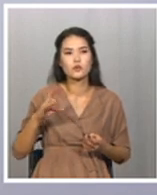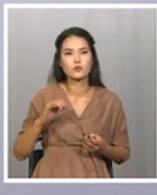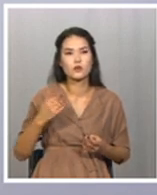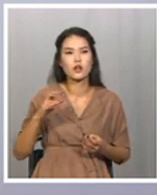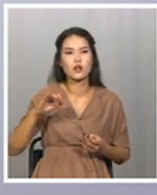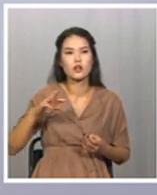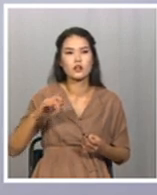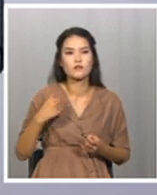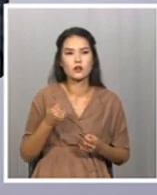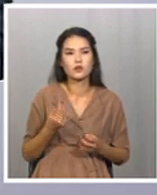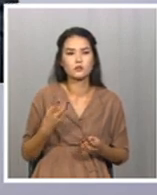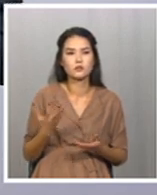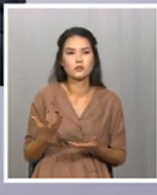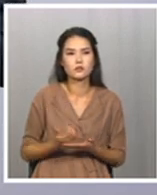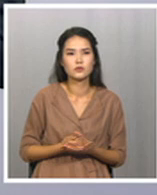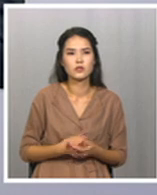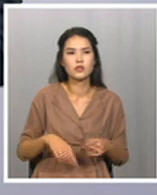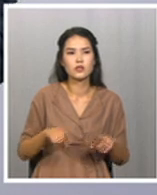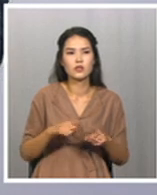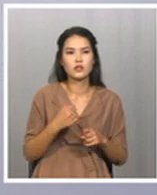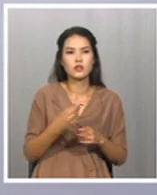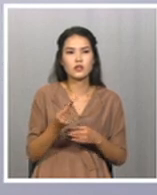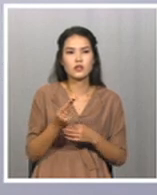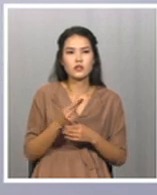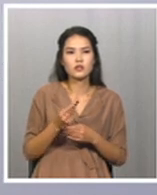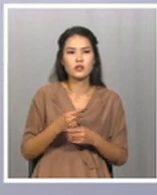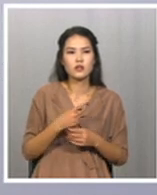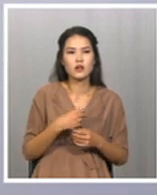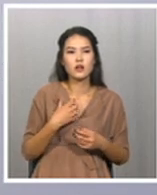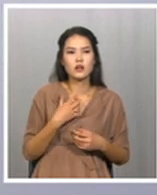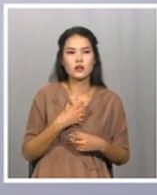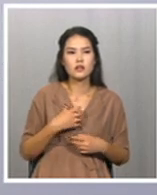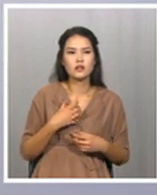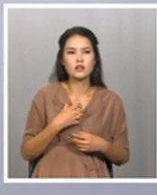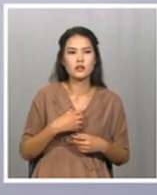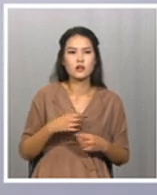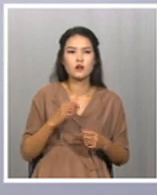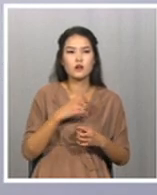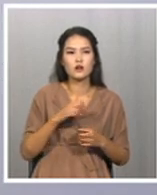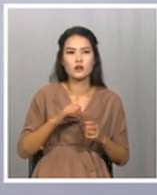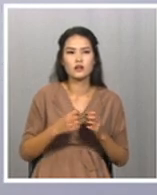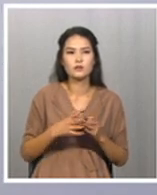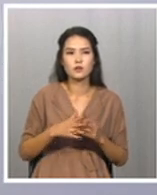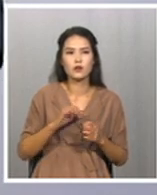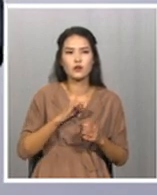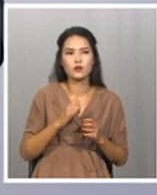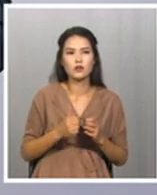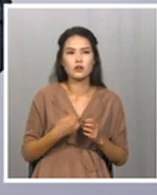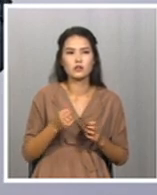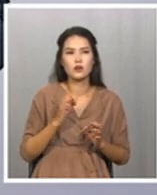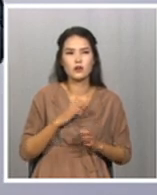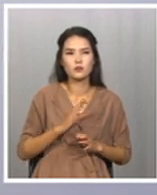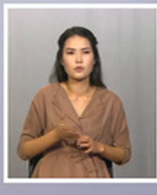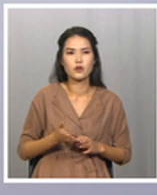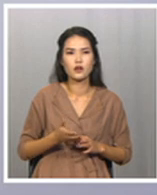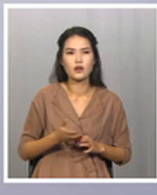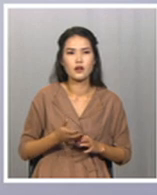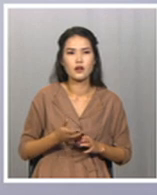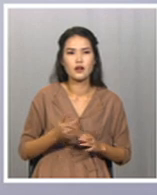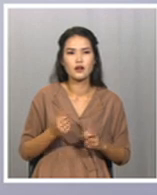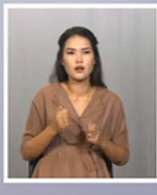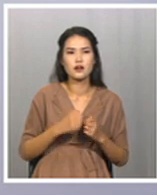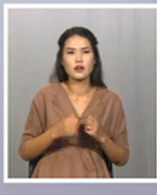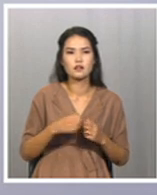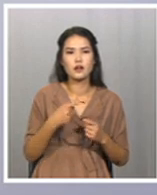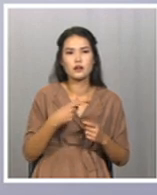16-дан 15-ке тең болса, косинус альфа плюс минус мына санның түбіріне тең болу керек. Енді плюсімен аламыз ба, минусымен аламыз ба